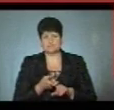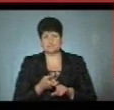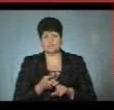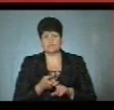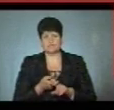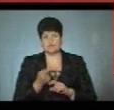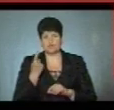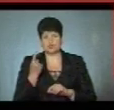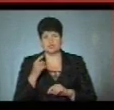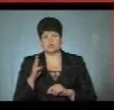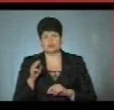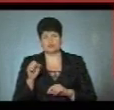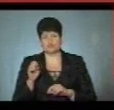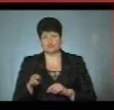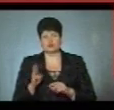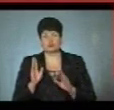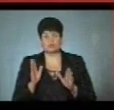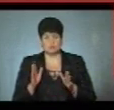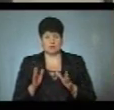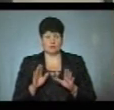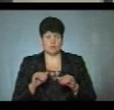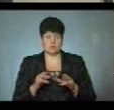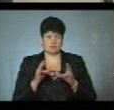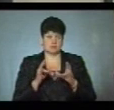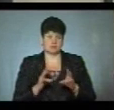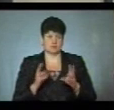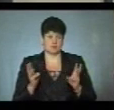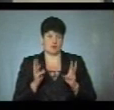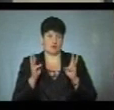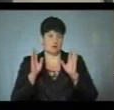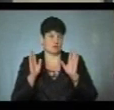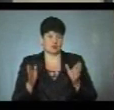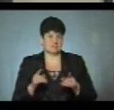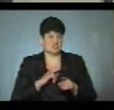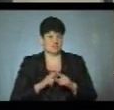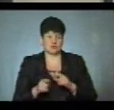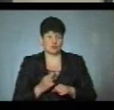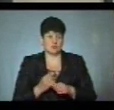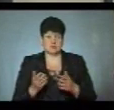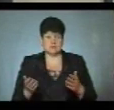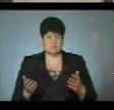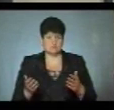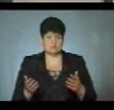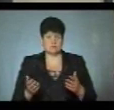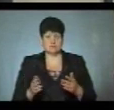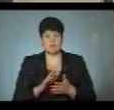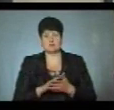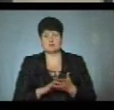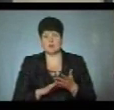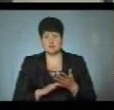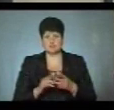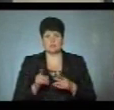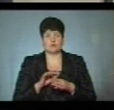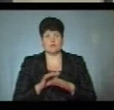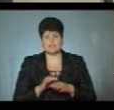в один жгут, що приводить до подальшого травм. Може, загорання це дуже швидко робиться. Далі, що не